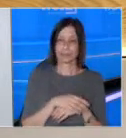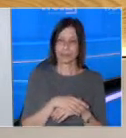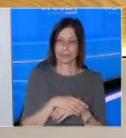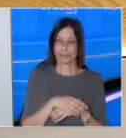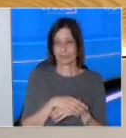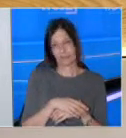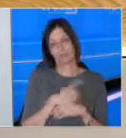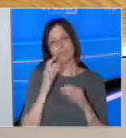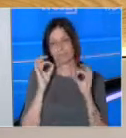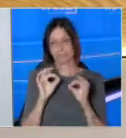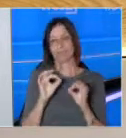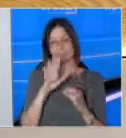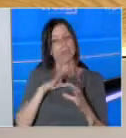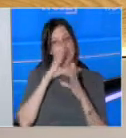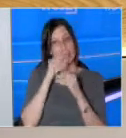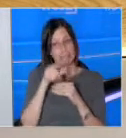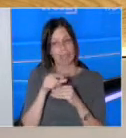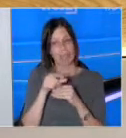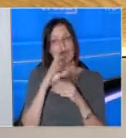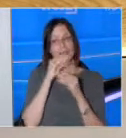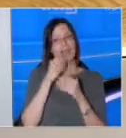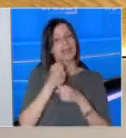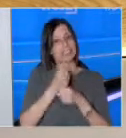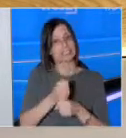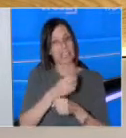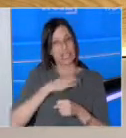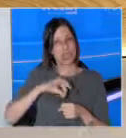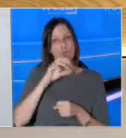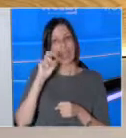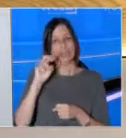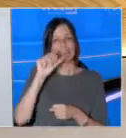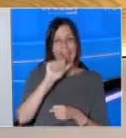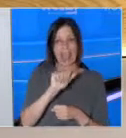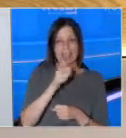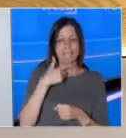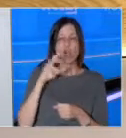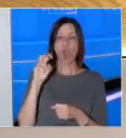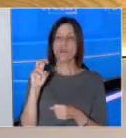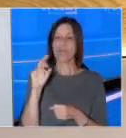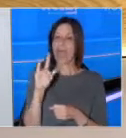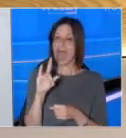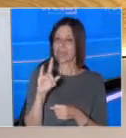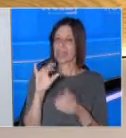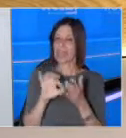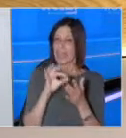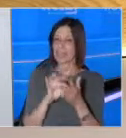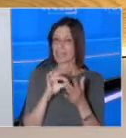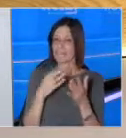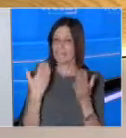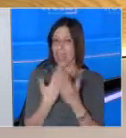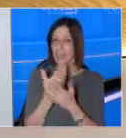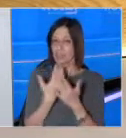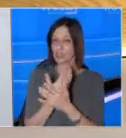אז באמת הרשת דיברה על כך, ודיברה על הנציגה שלנו, עדן אלנה, ואופר חדד, כתב החדשות,